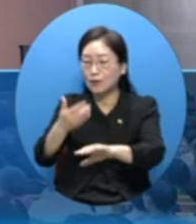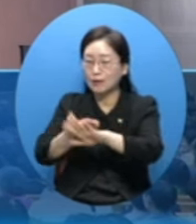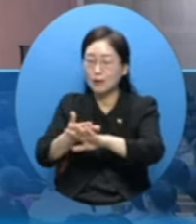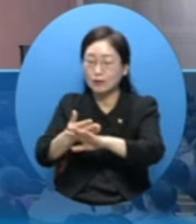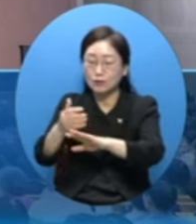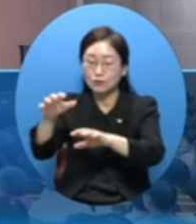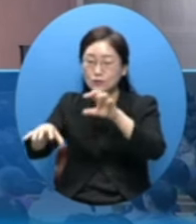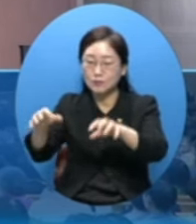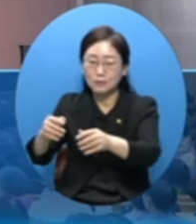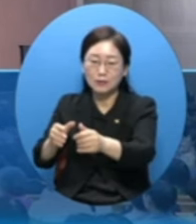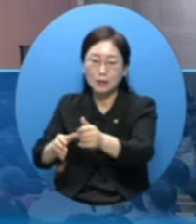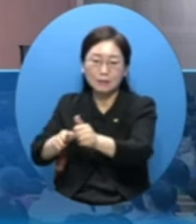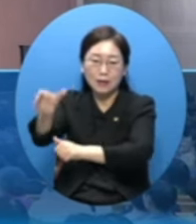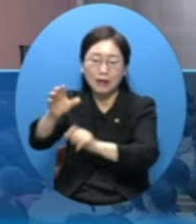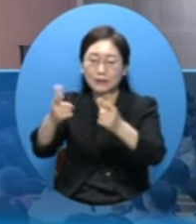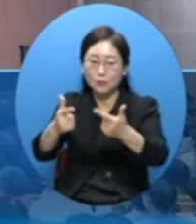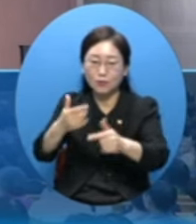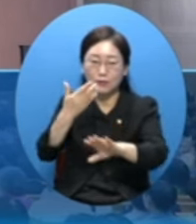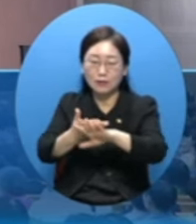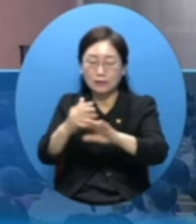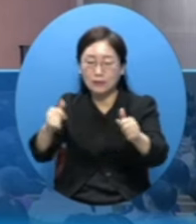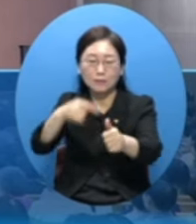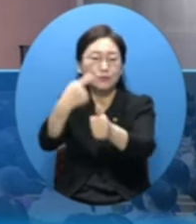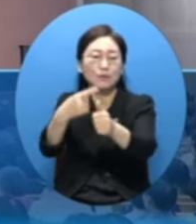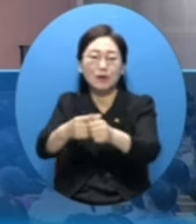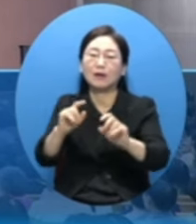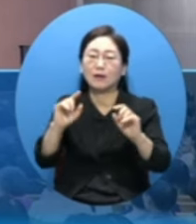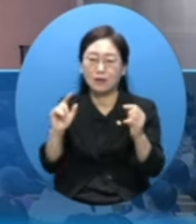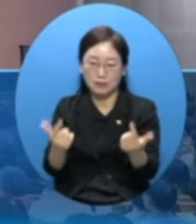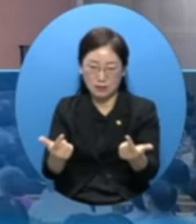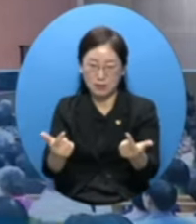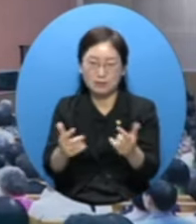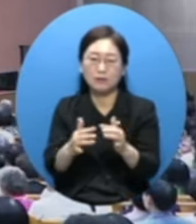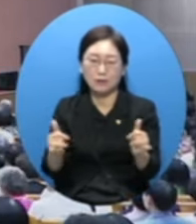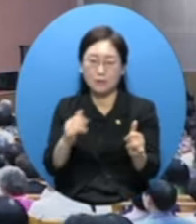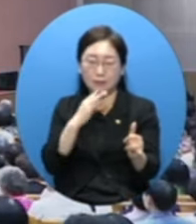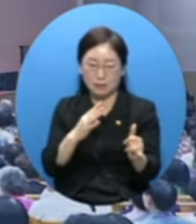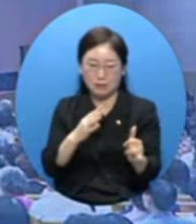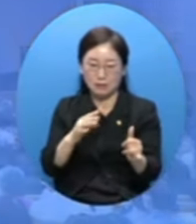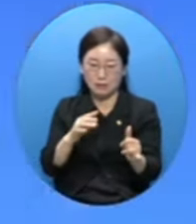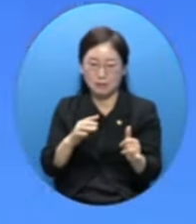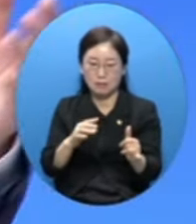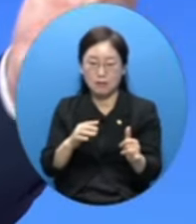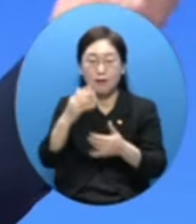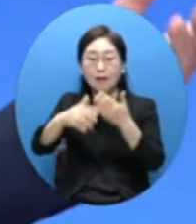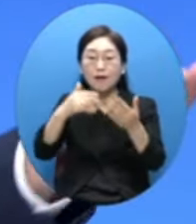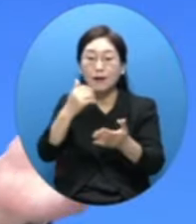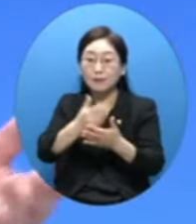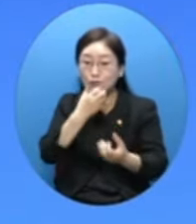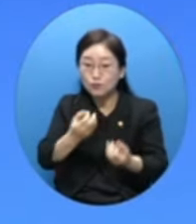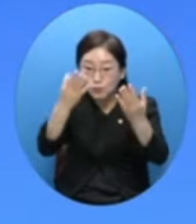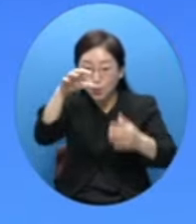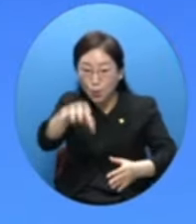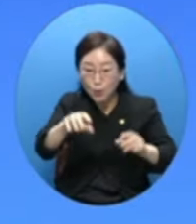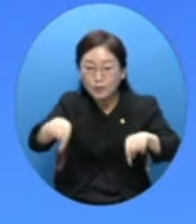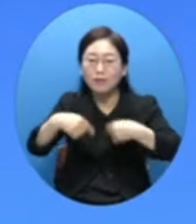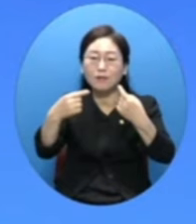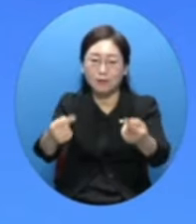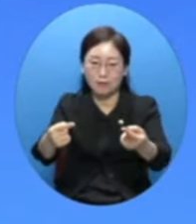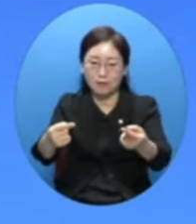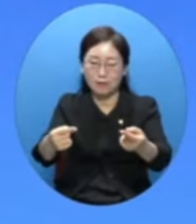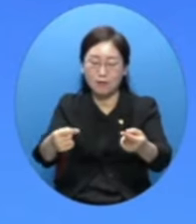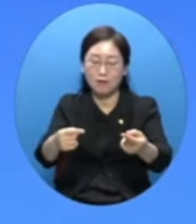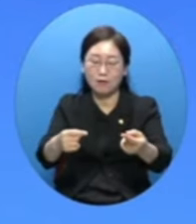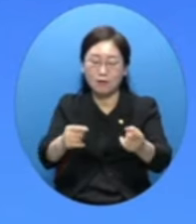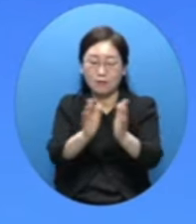행하지 아니하며 그의 이웃을 비방하지 아니하며 어튼 의로운 사람들이 하나님의 축복의 자리에 걸 수 있다고 성경은